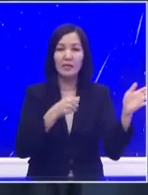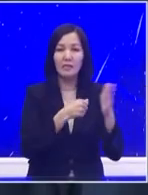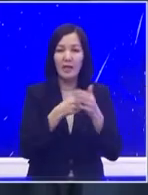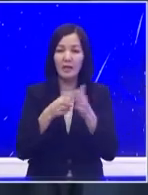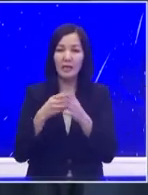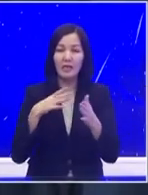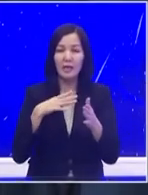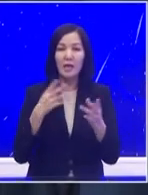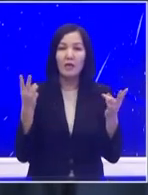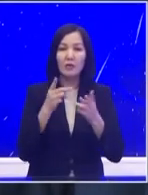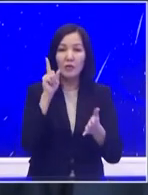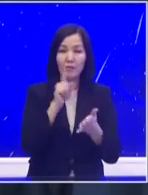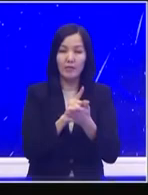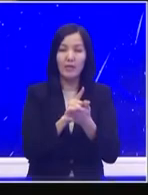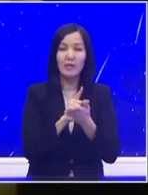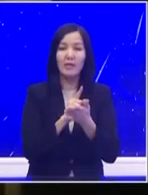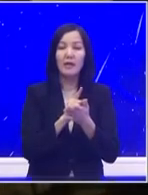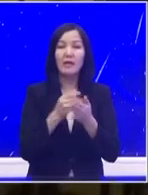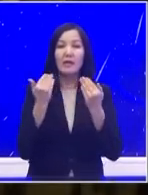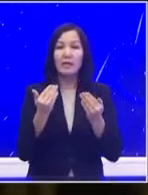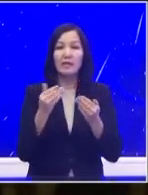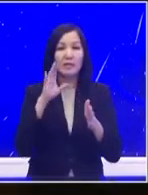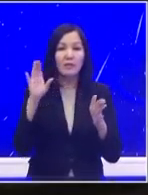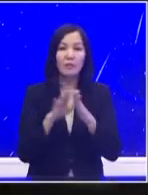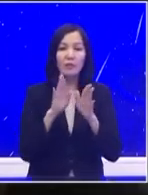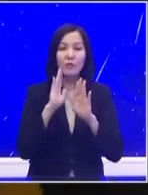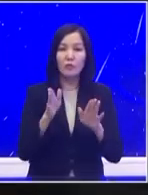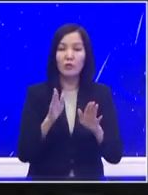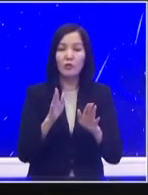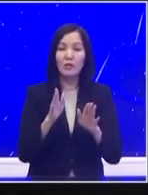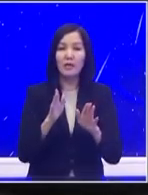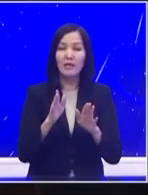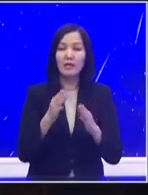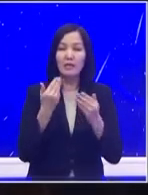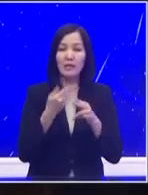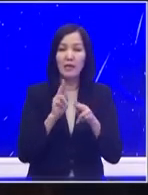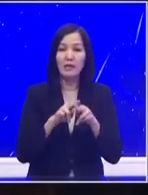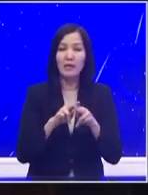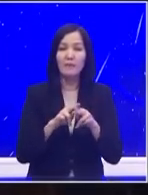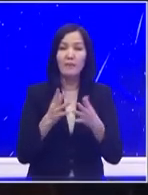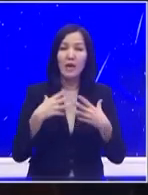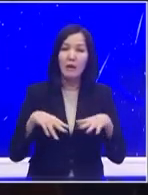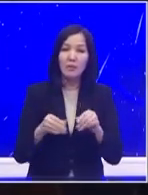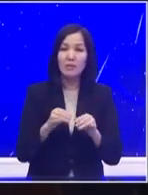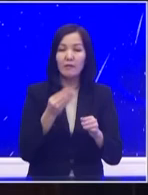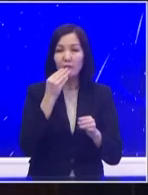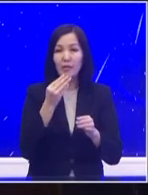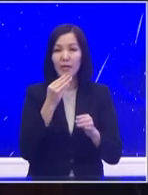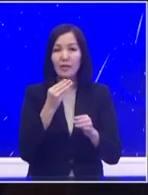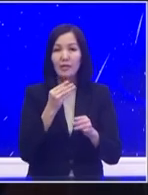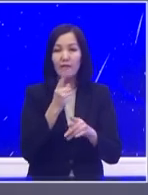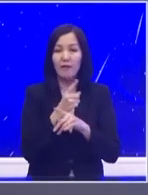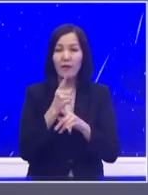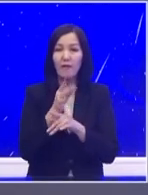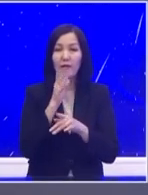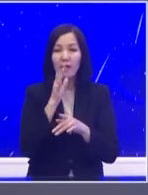исключением находящихся в них объектов по реализации продуктов питания и лекарственных средств. А вот места общественного питания должны ограничить время